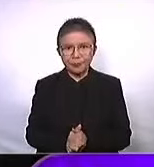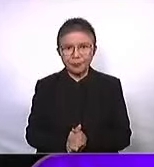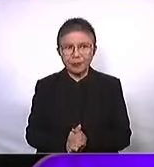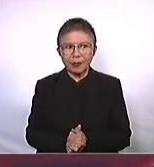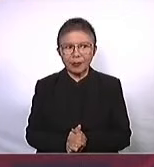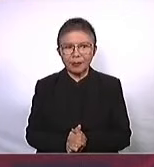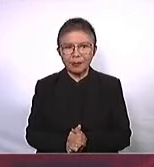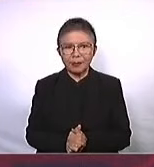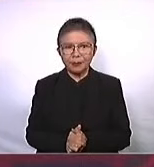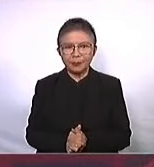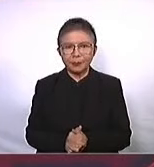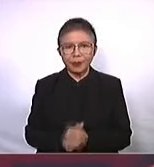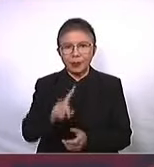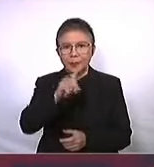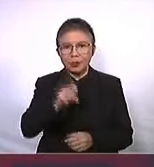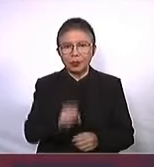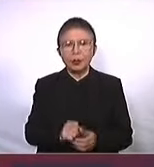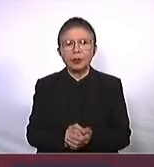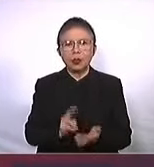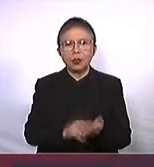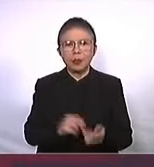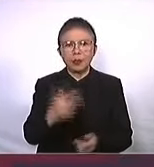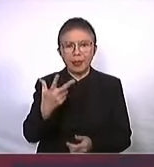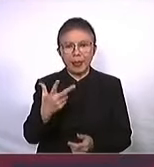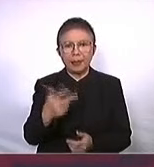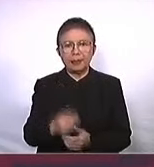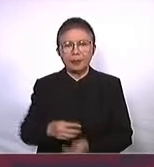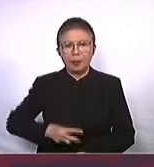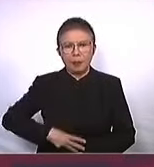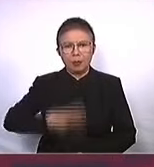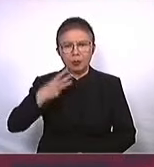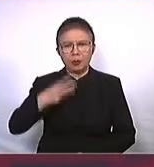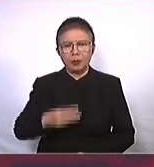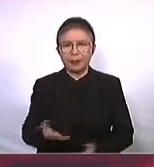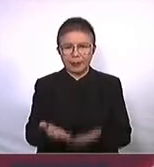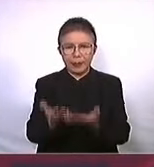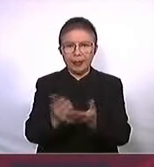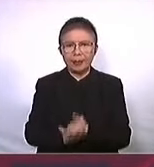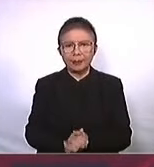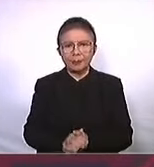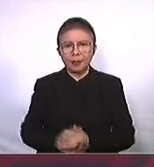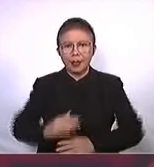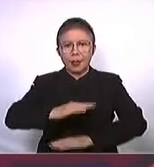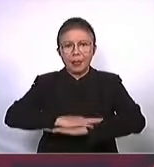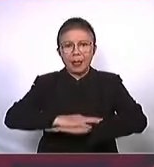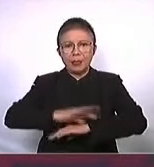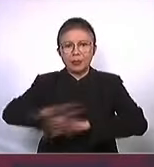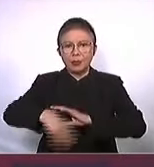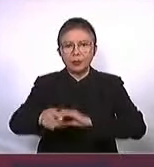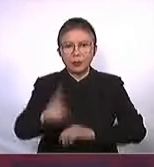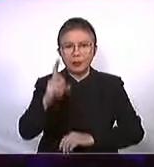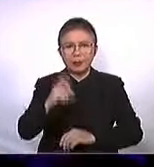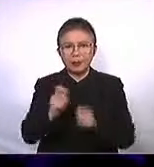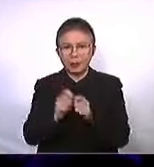Selanjutnya kita akan beralih untuk pertanyaan calon wakil presiden nomor urut 3, Bapak Mahfud MD. Untuk itu kami persilakan panelis Bapak Yose Rizal Damuri untuk